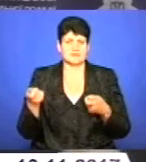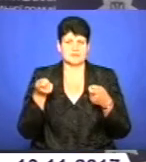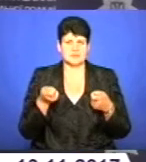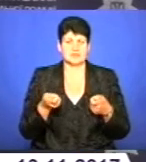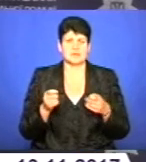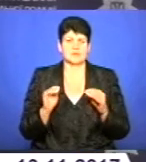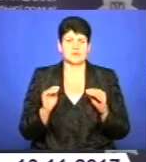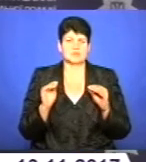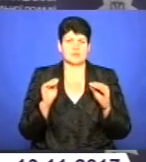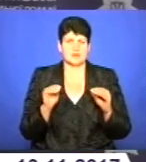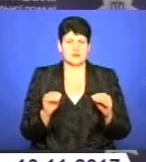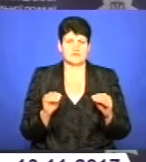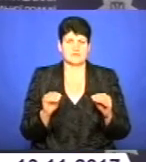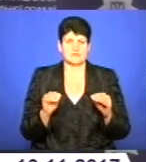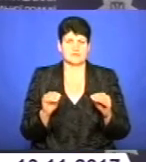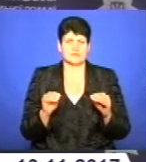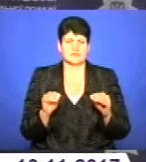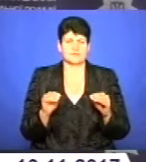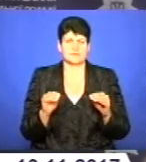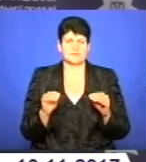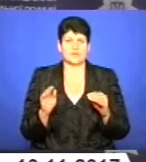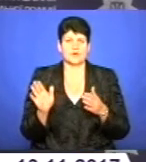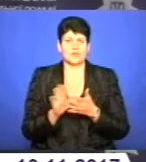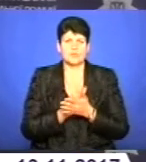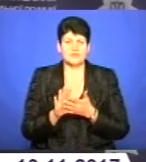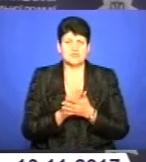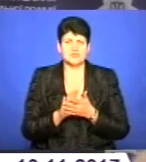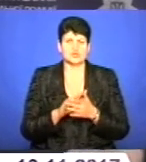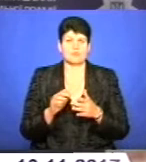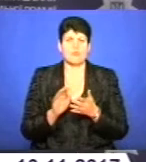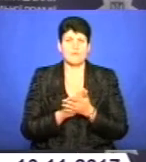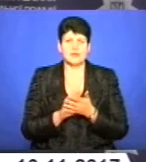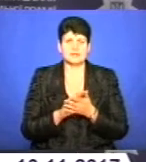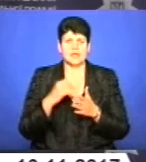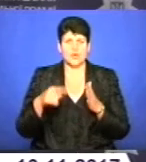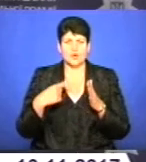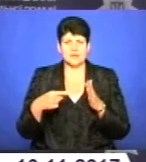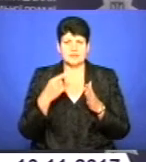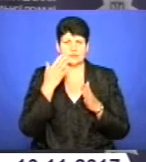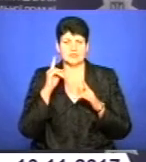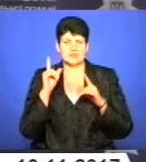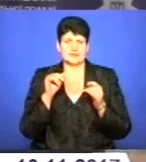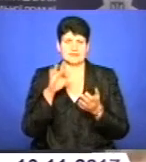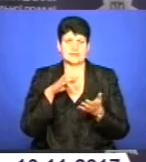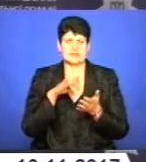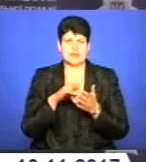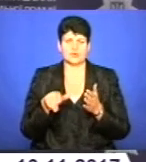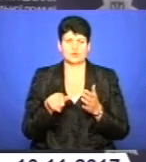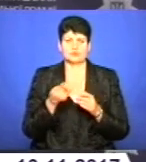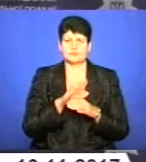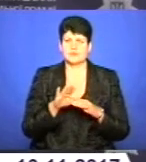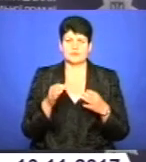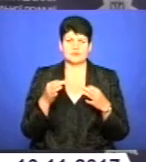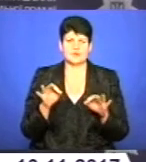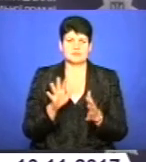поставити відповідні умивачі, аби помити колеса перед тим, як вони виїжджають на центральну дорогу, щоб не